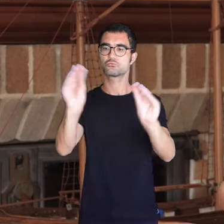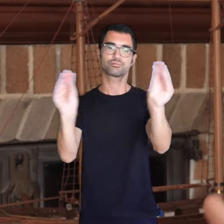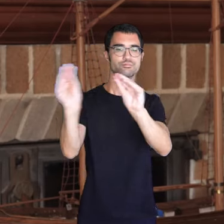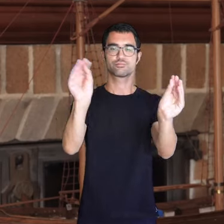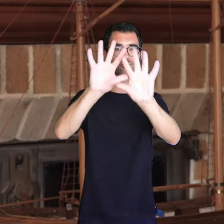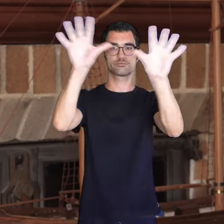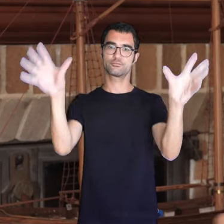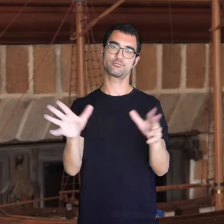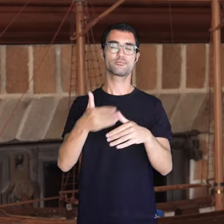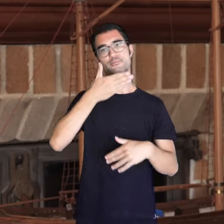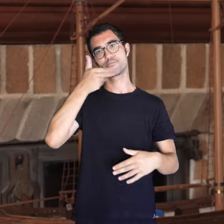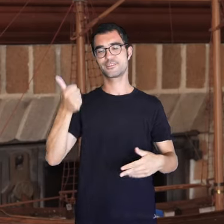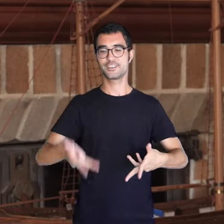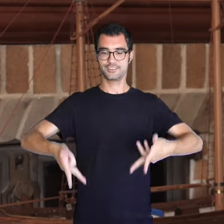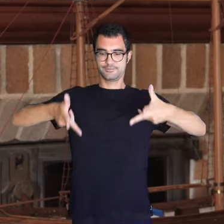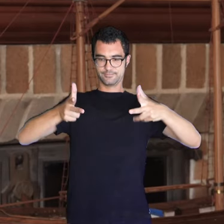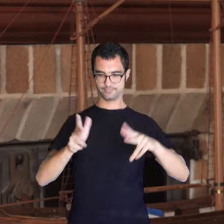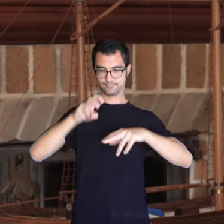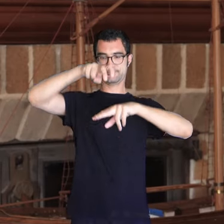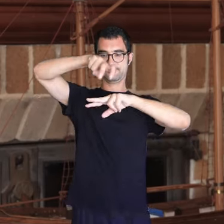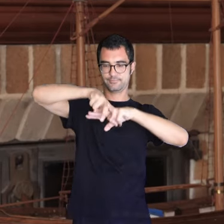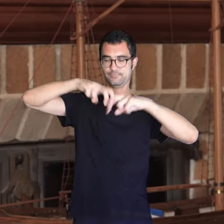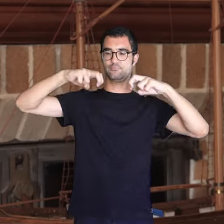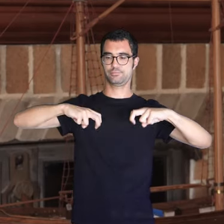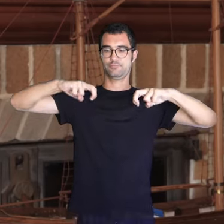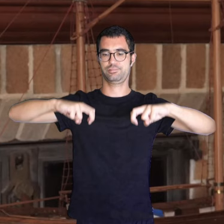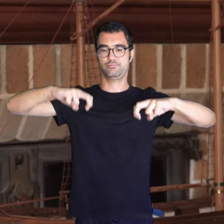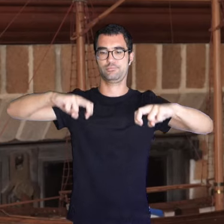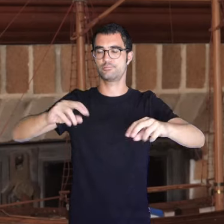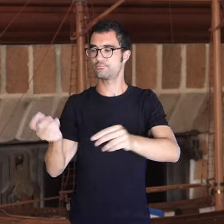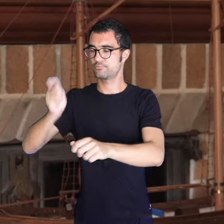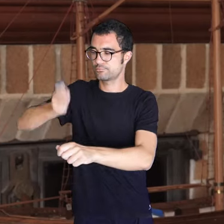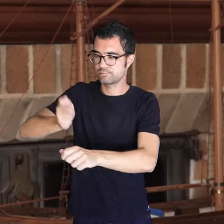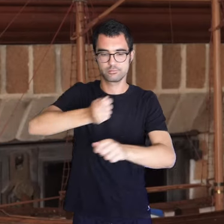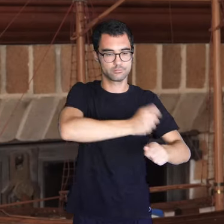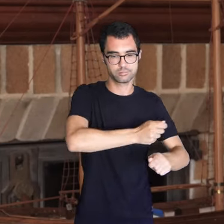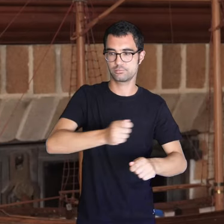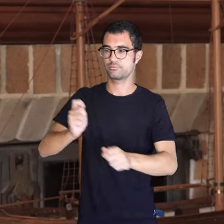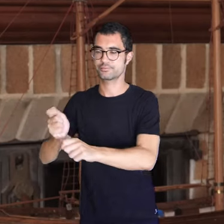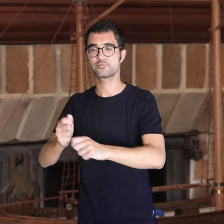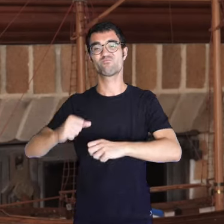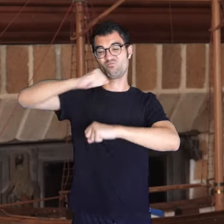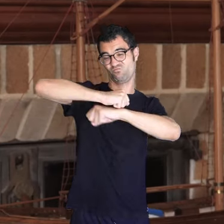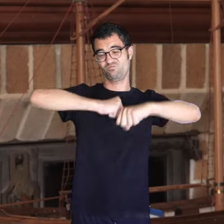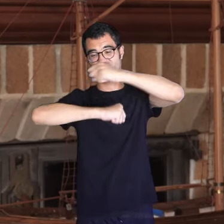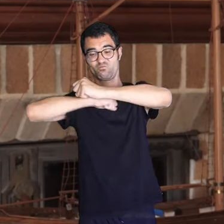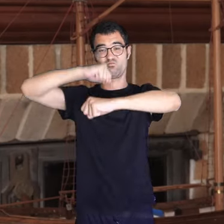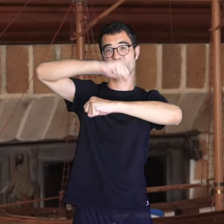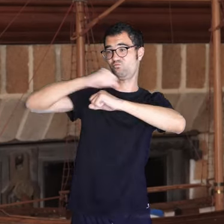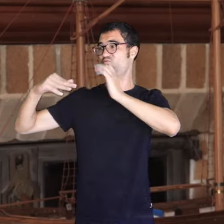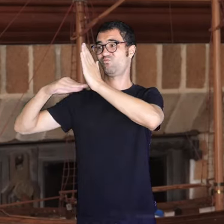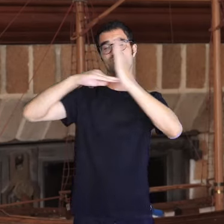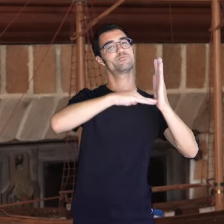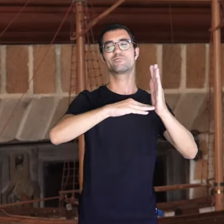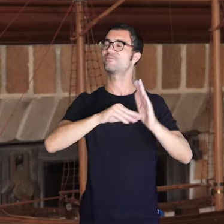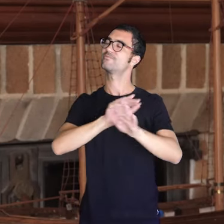i posaren assientos i el que ja no era per traginar mercancies